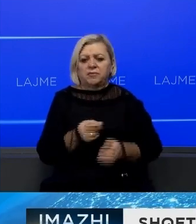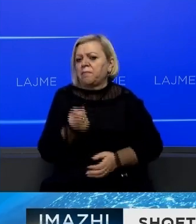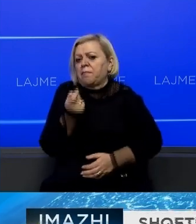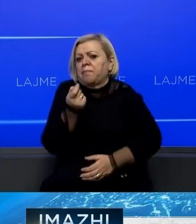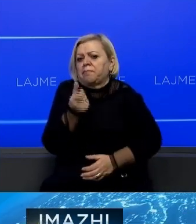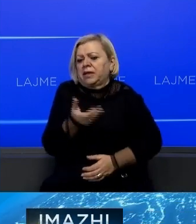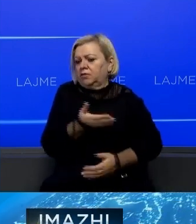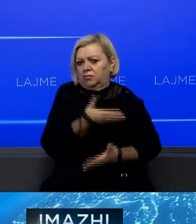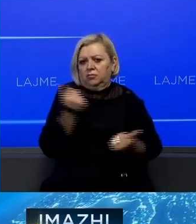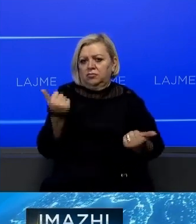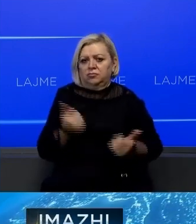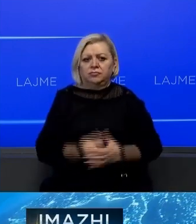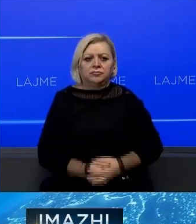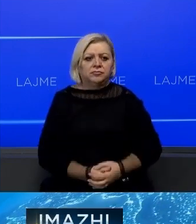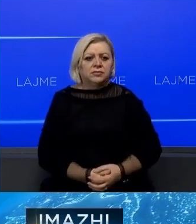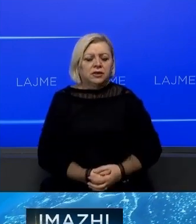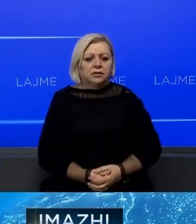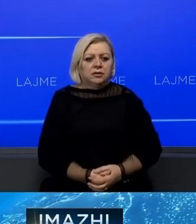e hiqë.